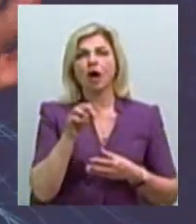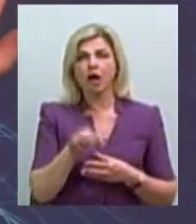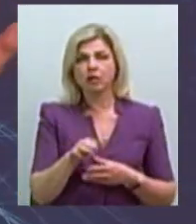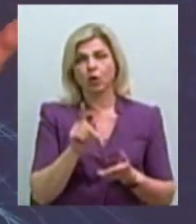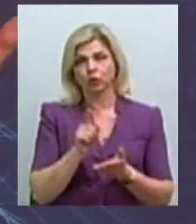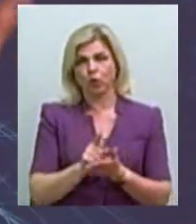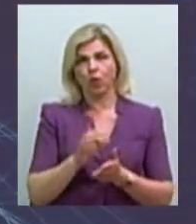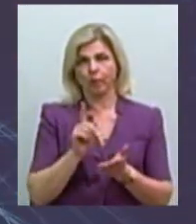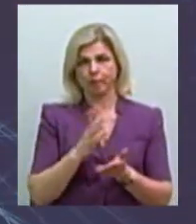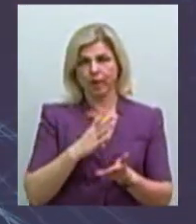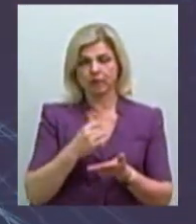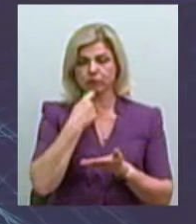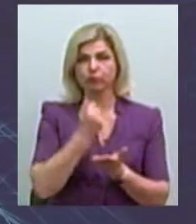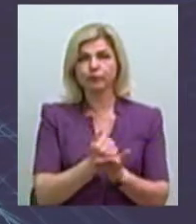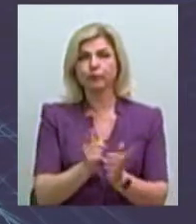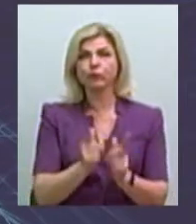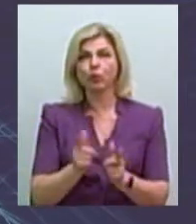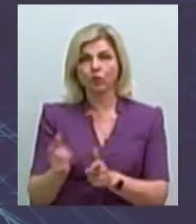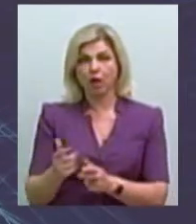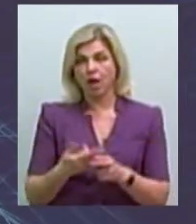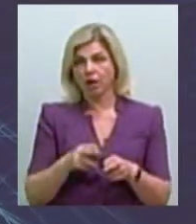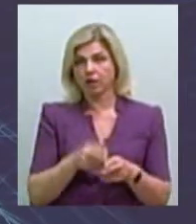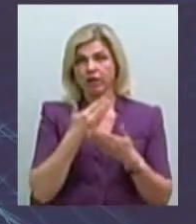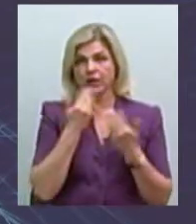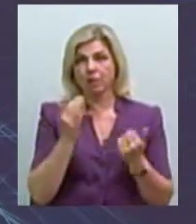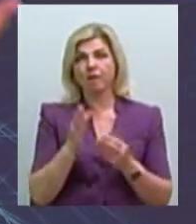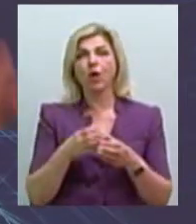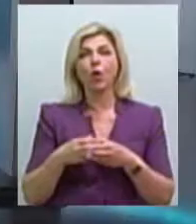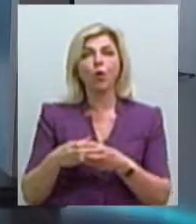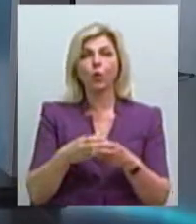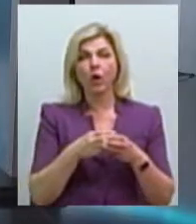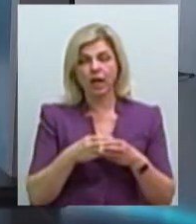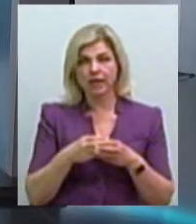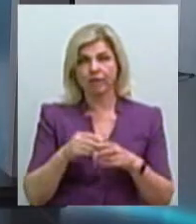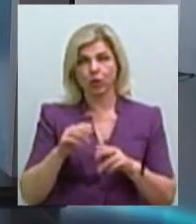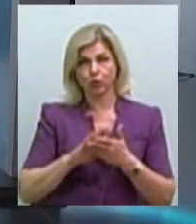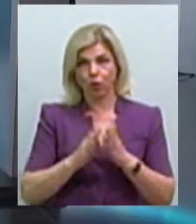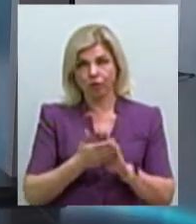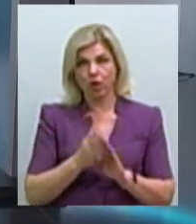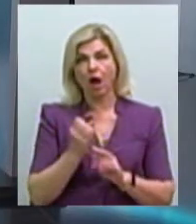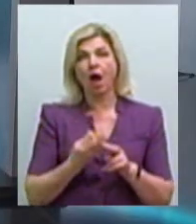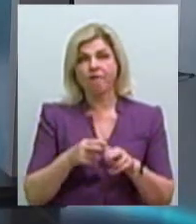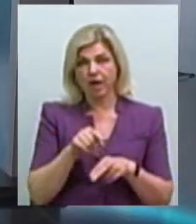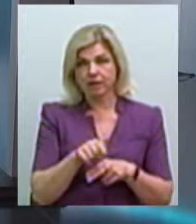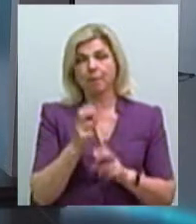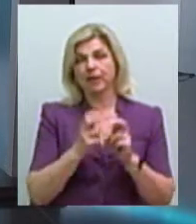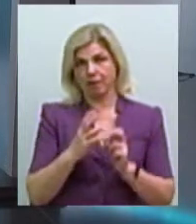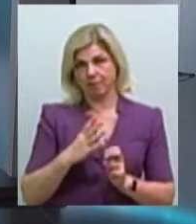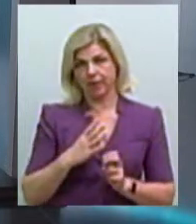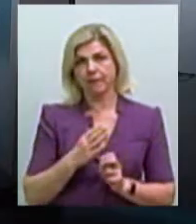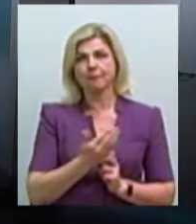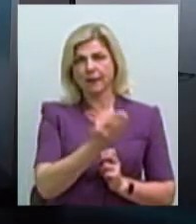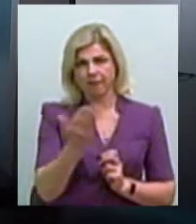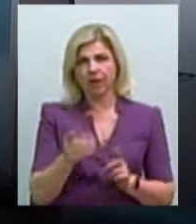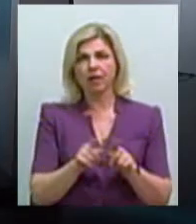бути з кимось погоджуватись. Зазвичай цього немає в колективному договорі. А в цьому підприємстві було. Я пам'ятаю, і ви висвітлювали